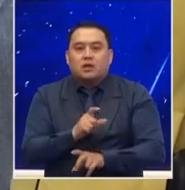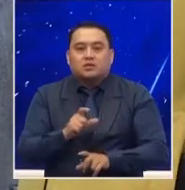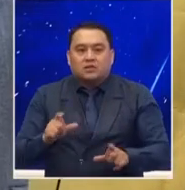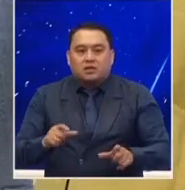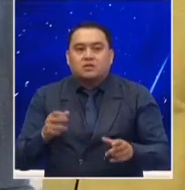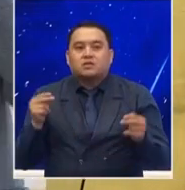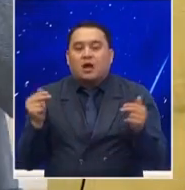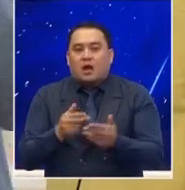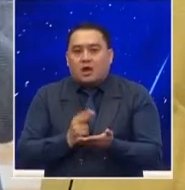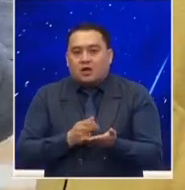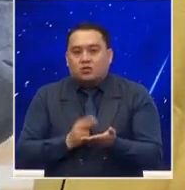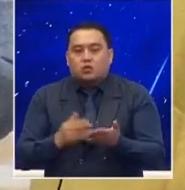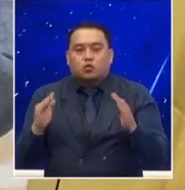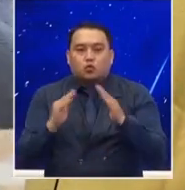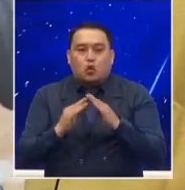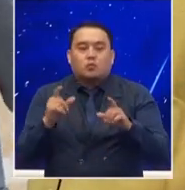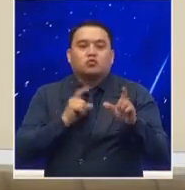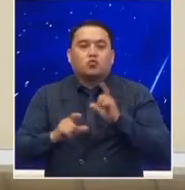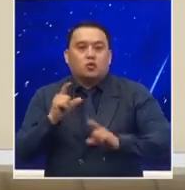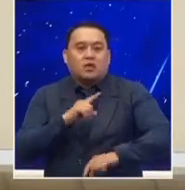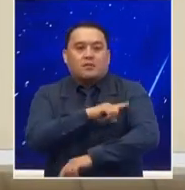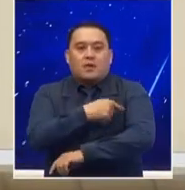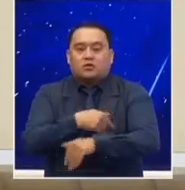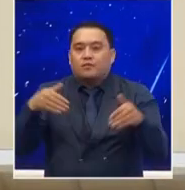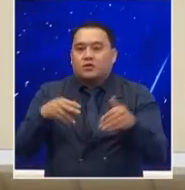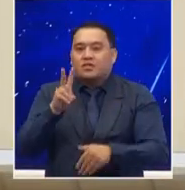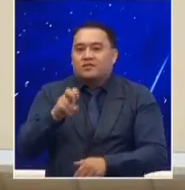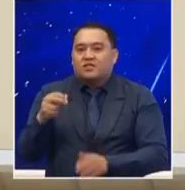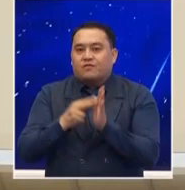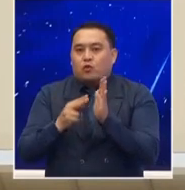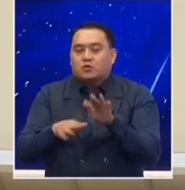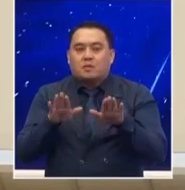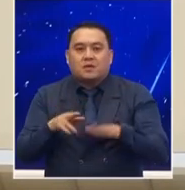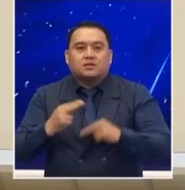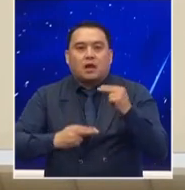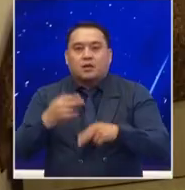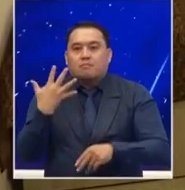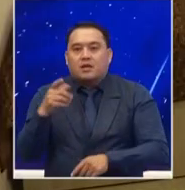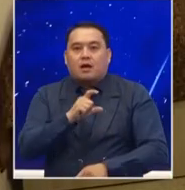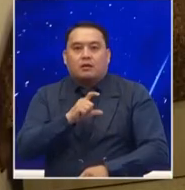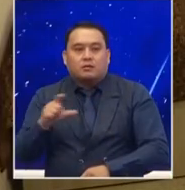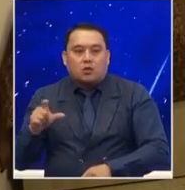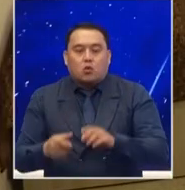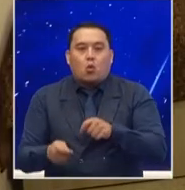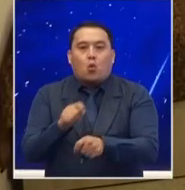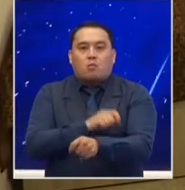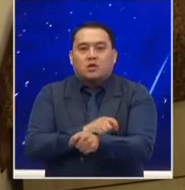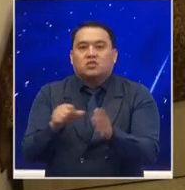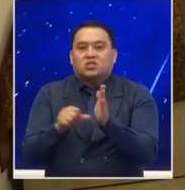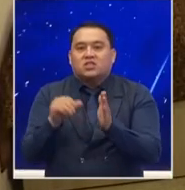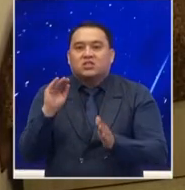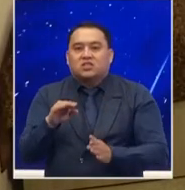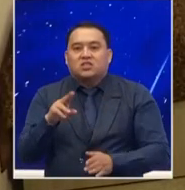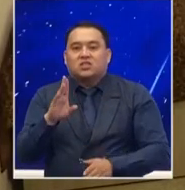свидетельством стало открытие нового дома студентов для учащихся на 280 мест. В строительстве пятиэтажного здания с общей площадью почти 6